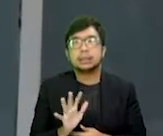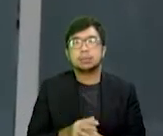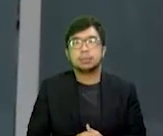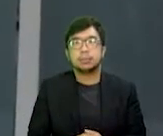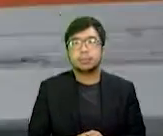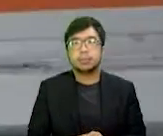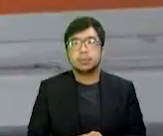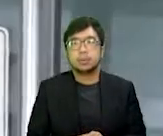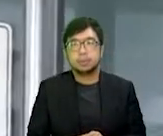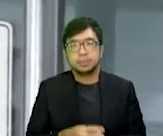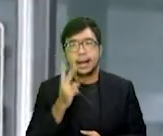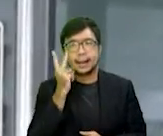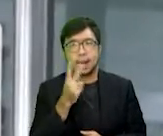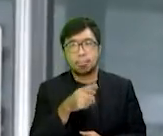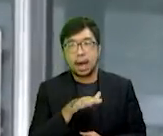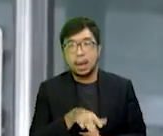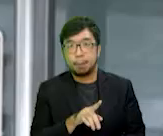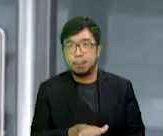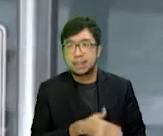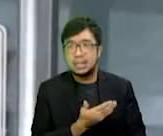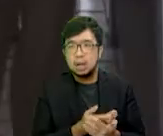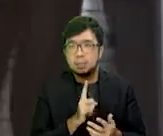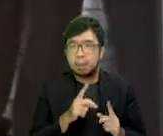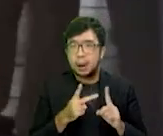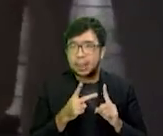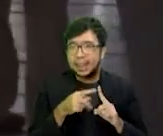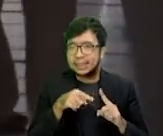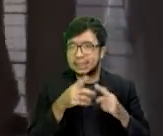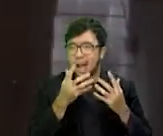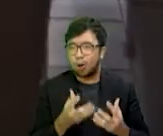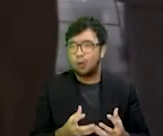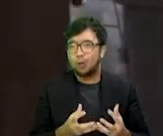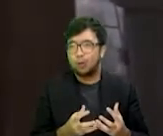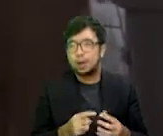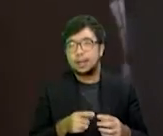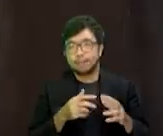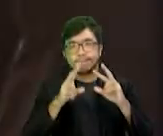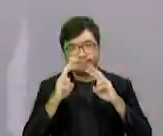Menurutnya, saat ini kematian anak yang diduga karena hepatitis akut misterius masih dalam tahap penelitian.